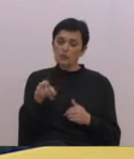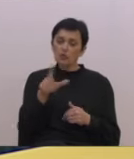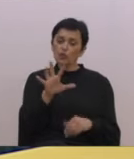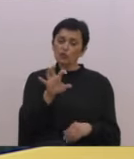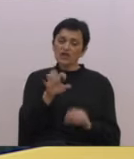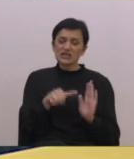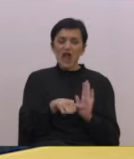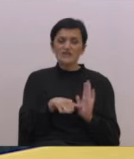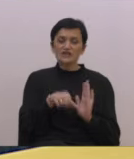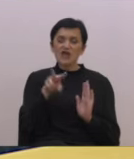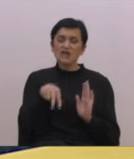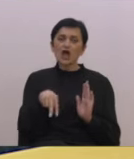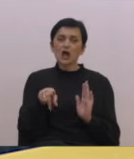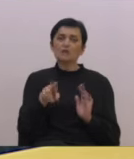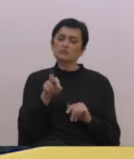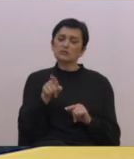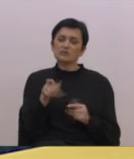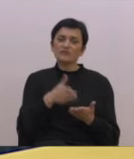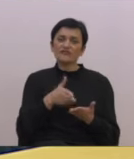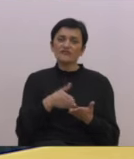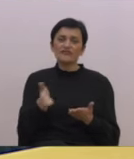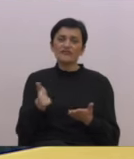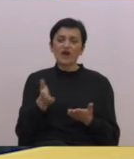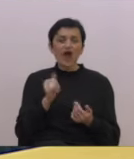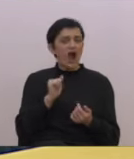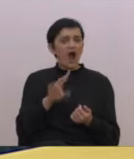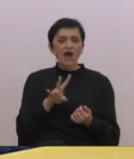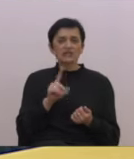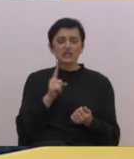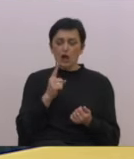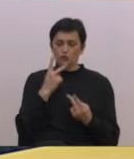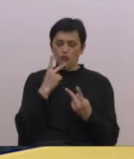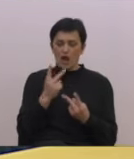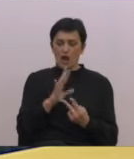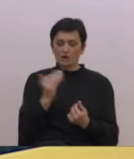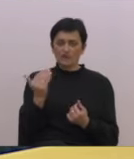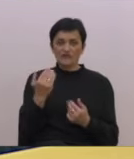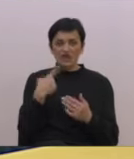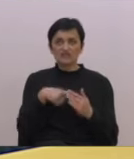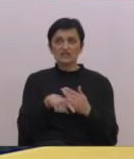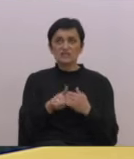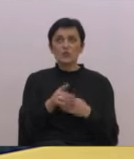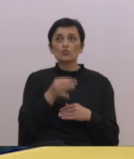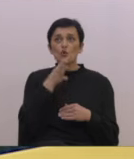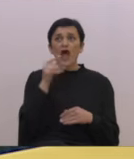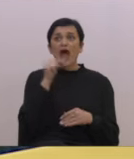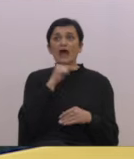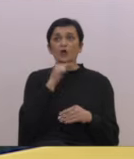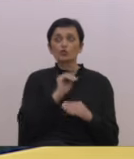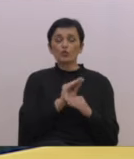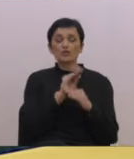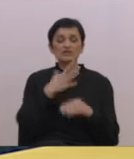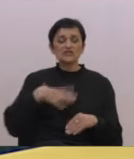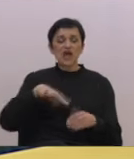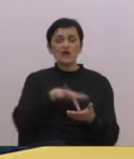ან 600 ლარი რომ იყოს. ან რატომ არ ეთყობათ თქვენს მიერ მოწონებული ეკონომიკური ზრდა